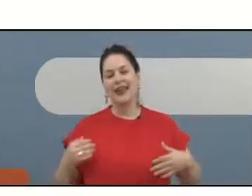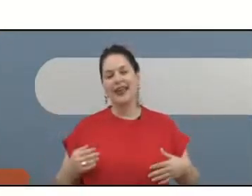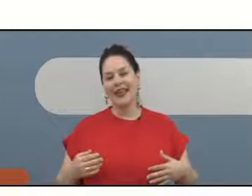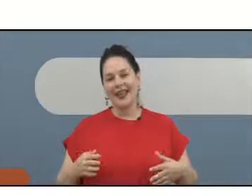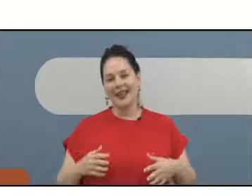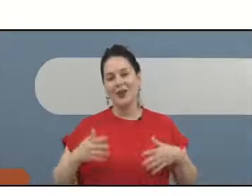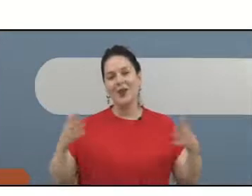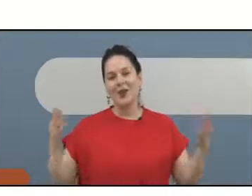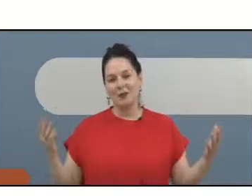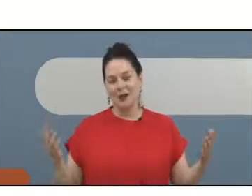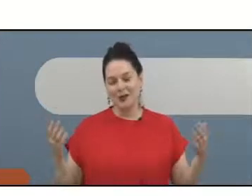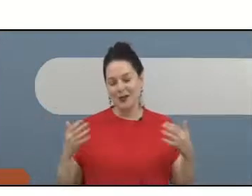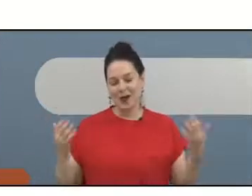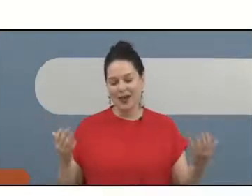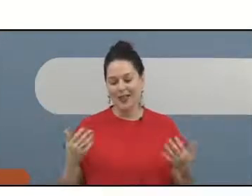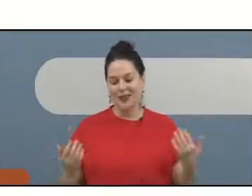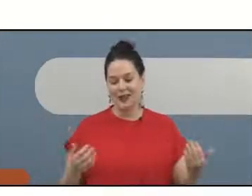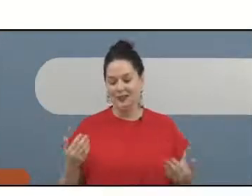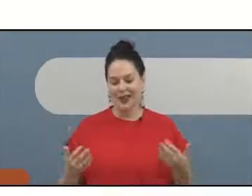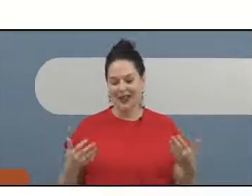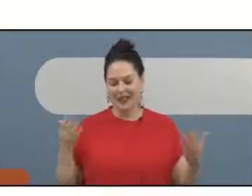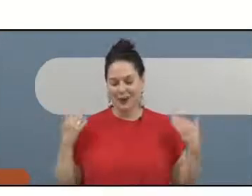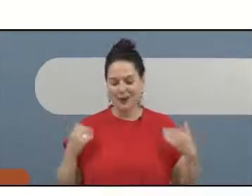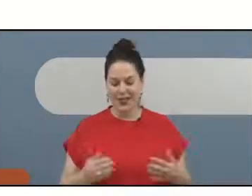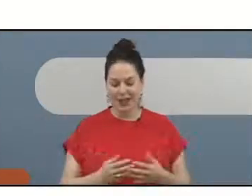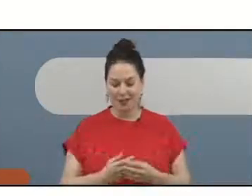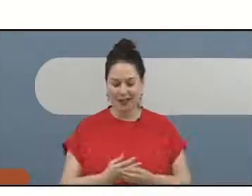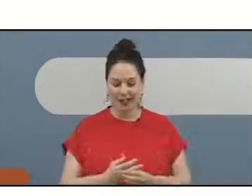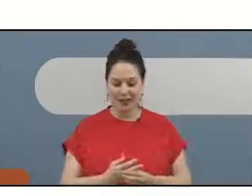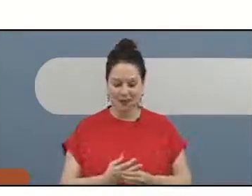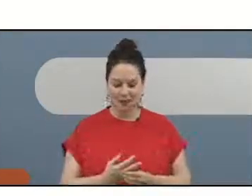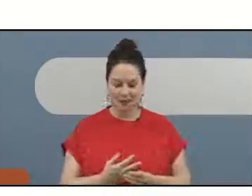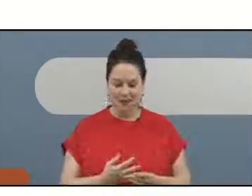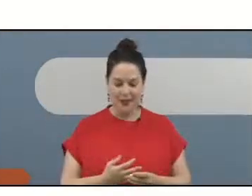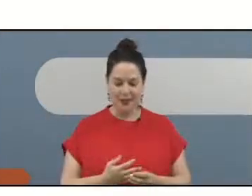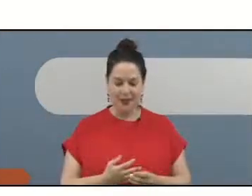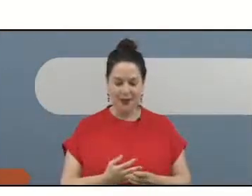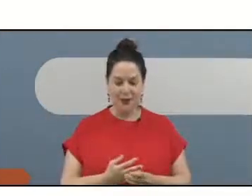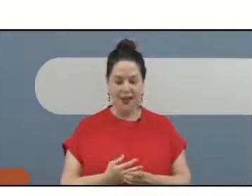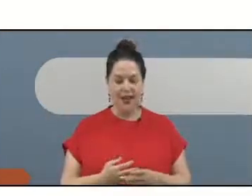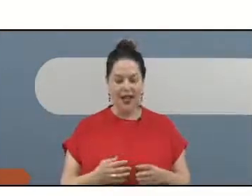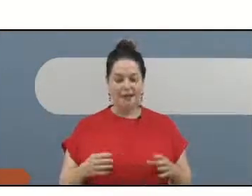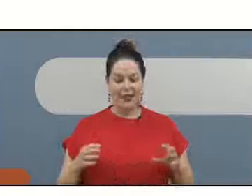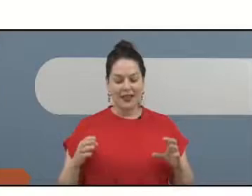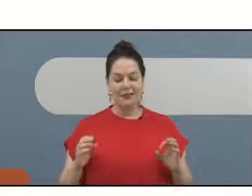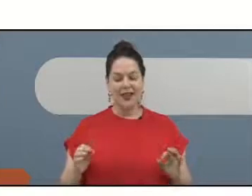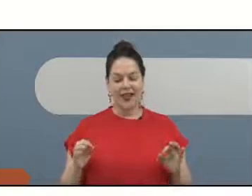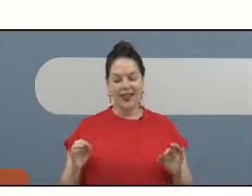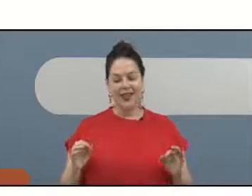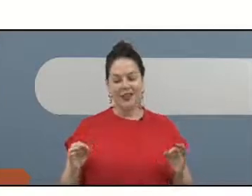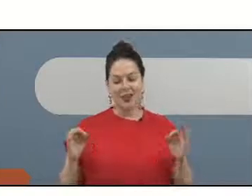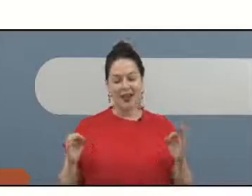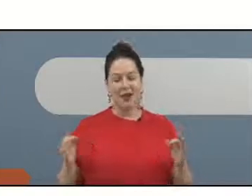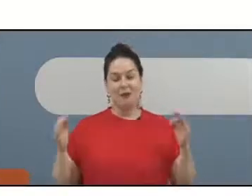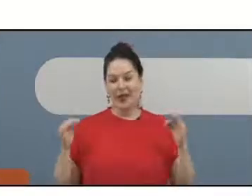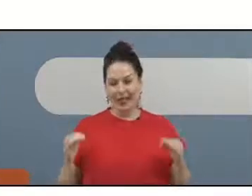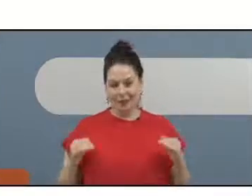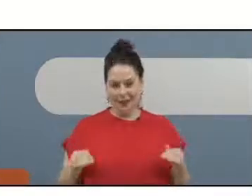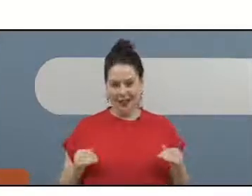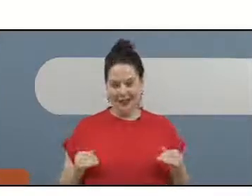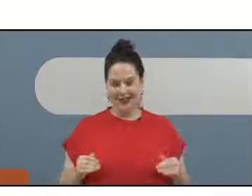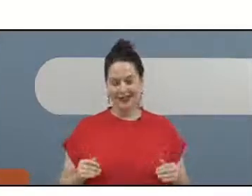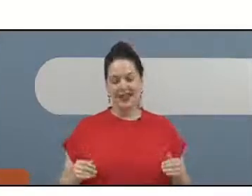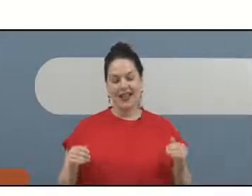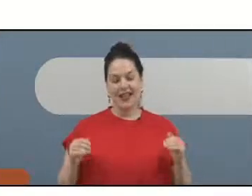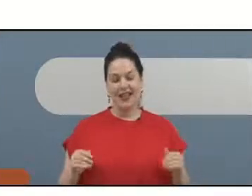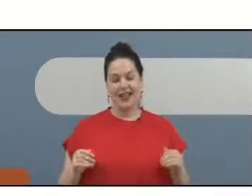יפה, בהיר, הכל באמת נורא ניסיוני והתחלתי, הוא צח וטהור. והדבר היחיד